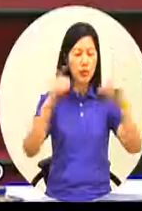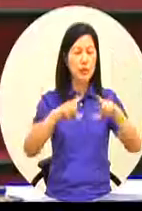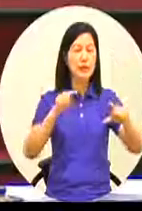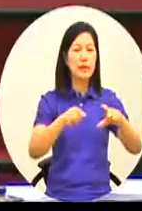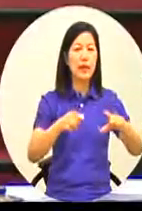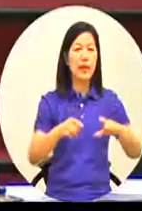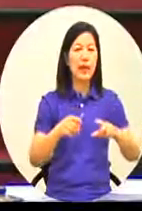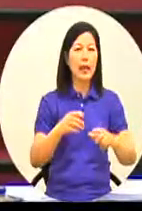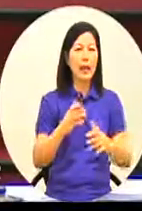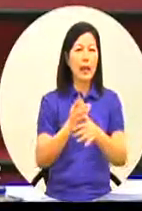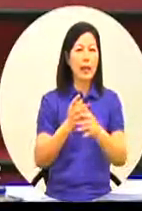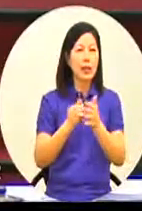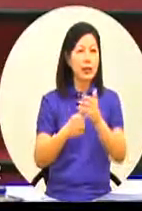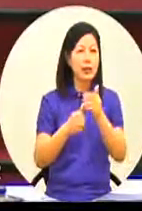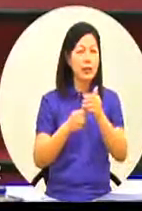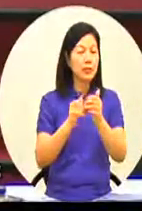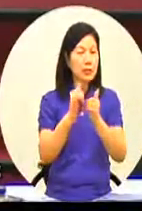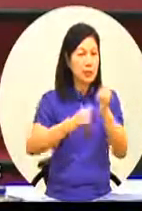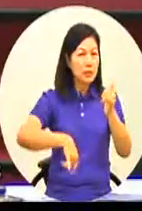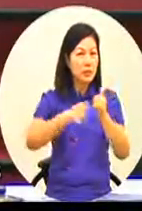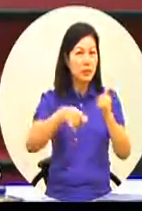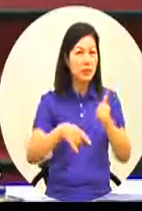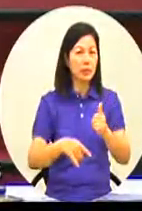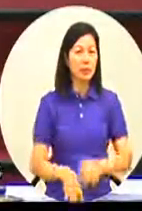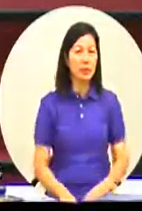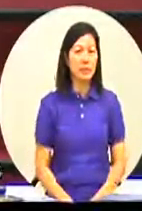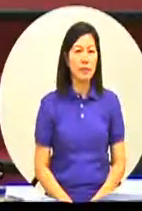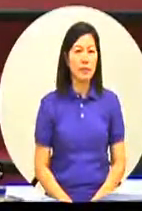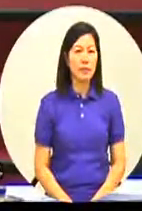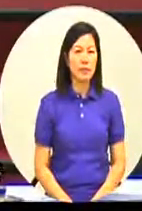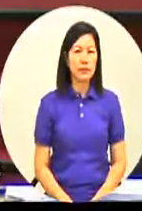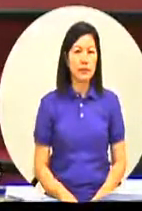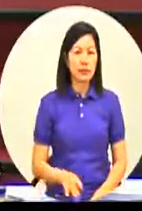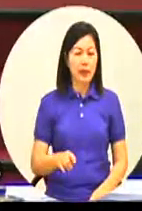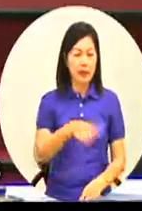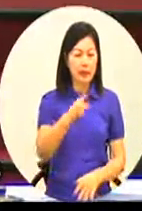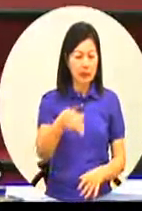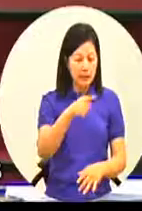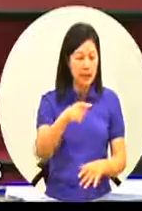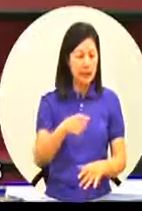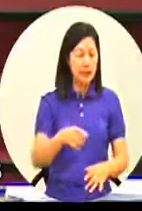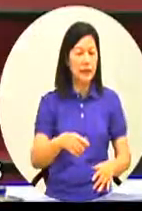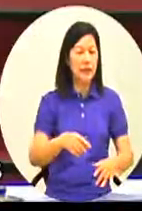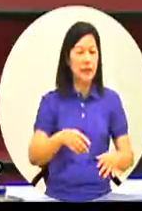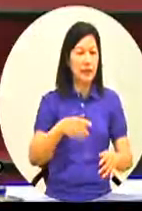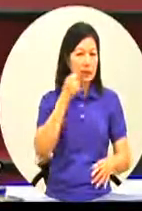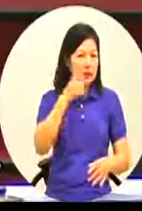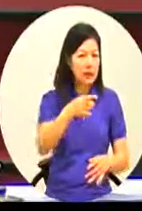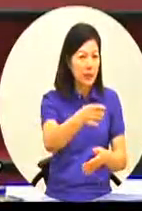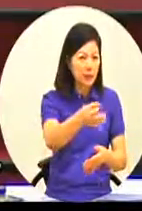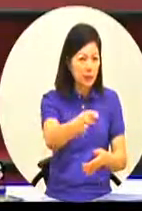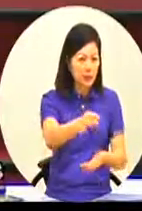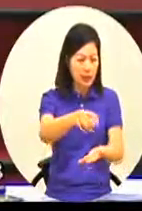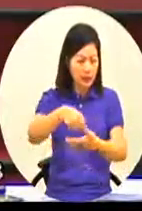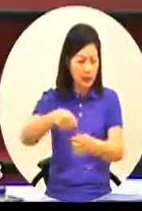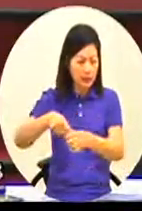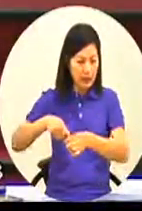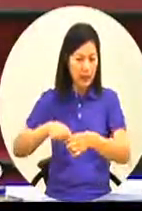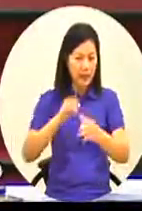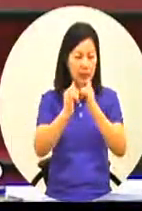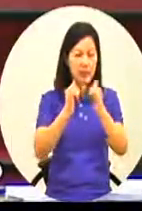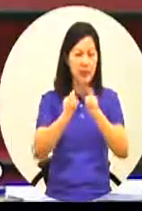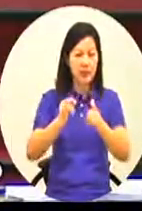啦：，你皇你若是民脂民膏啦，在座所领的拢是高雄市的市民哦，欠长内都二